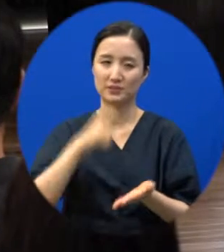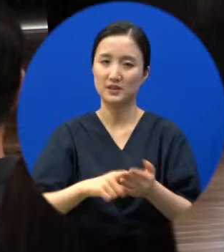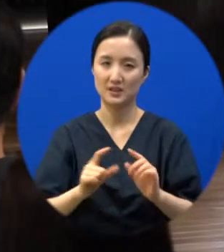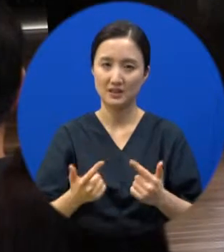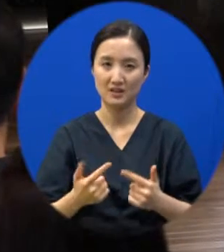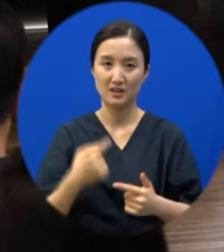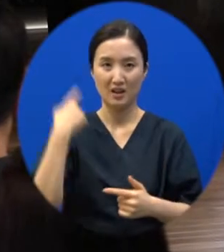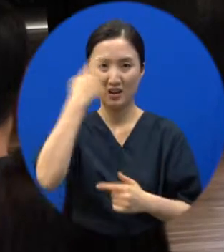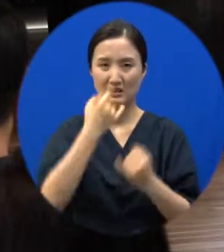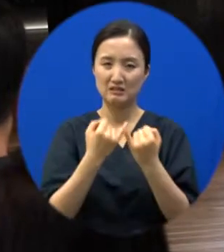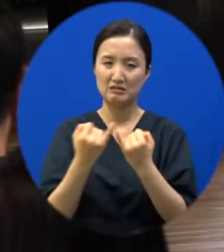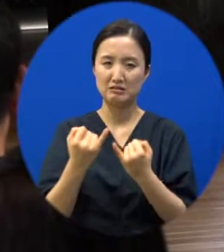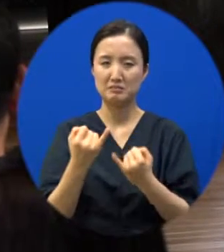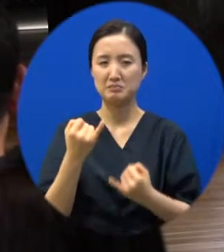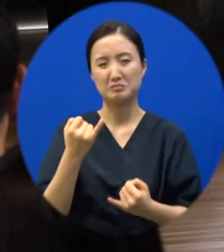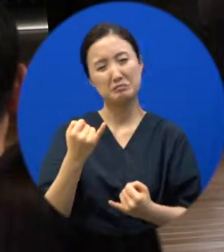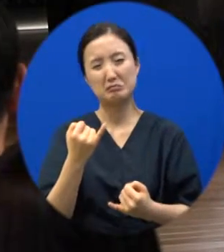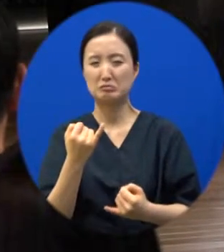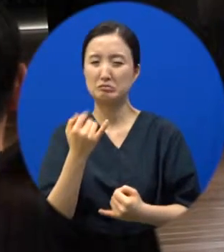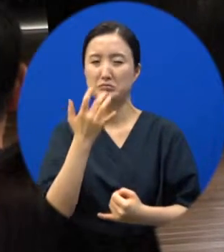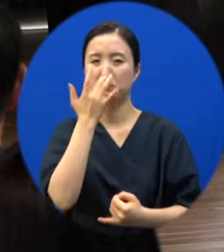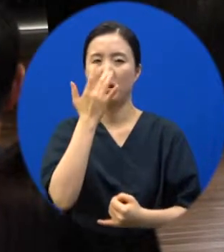예뻐서 더 별로인 경우도 있어요.